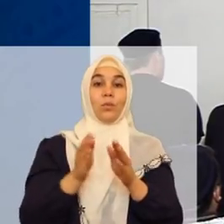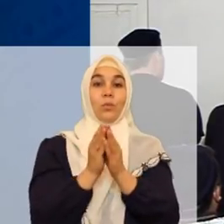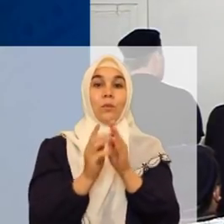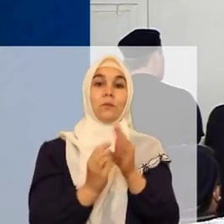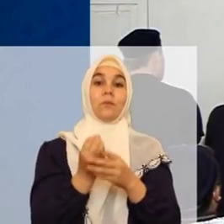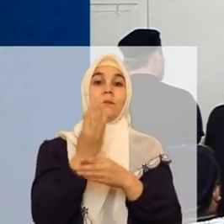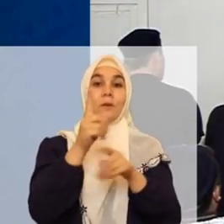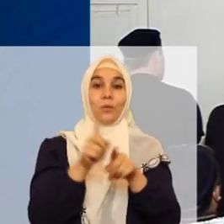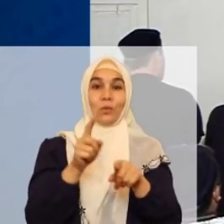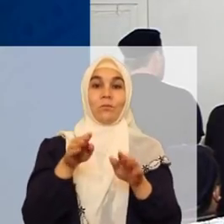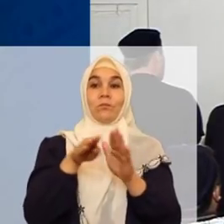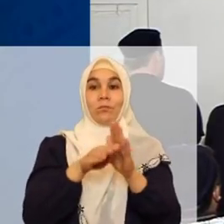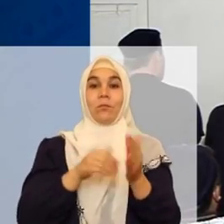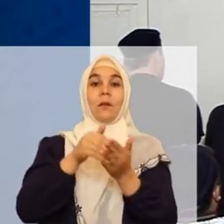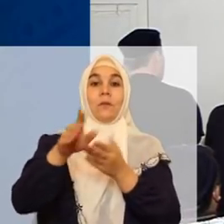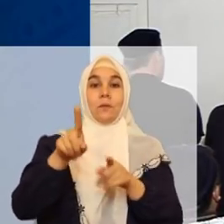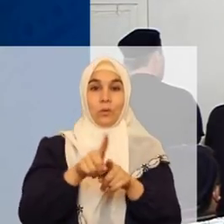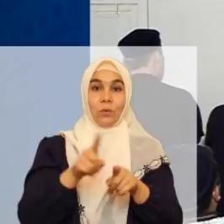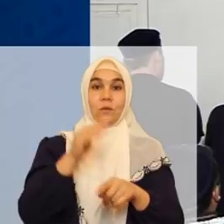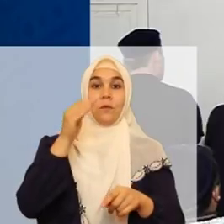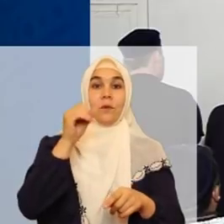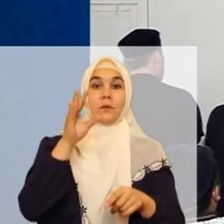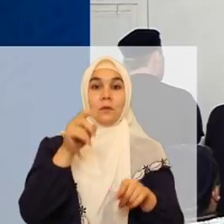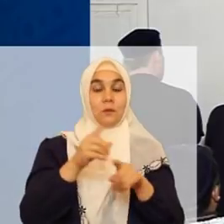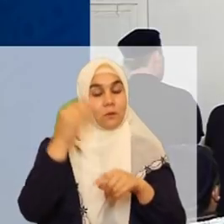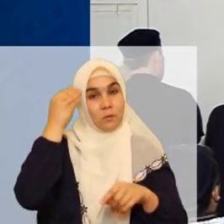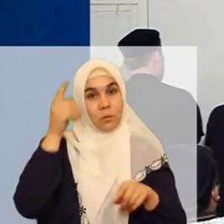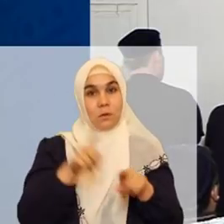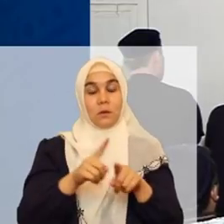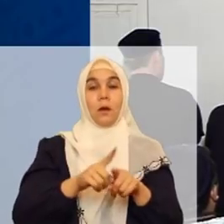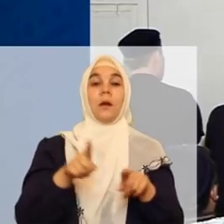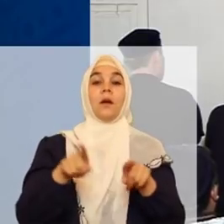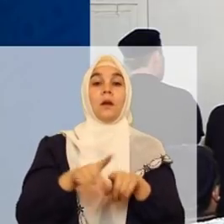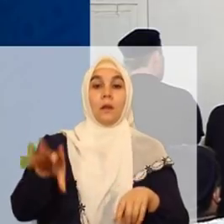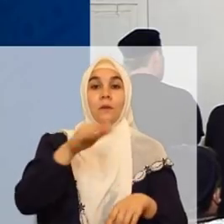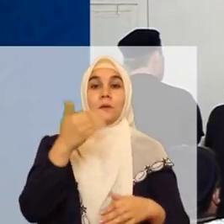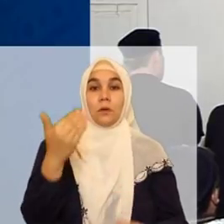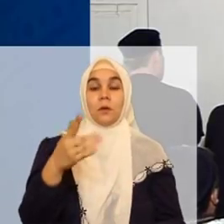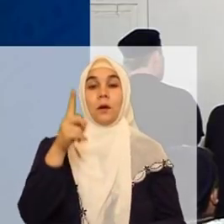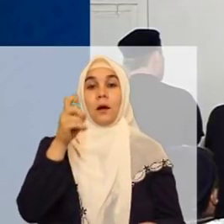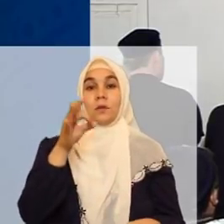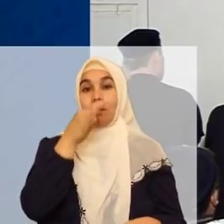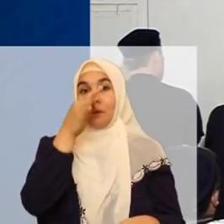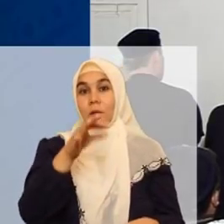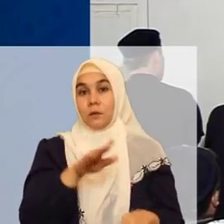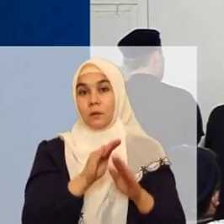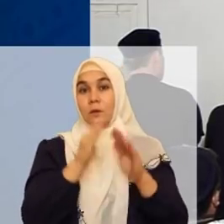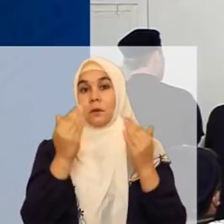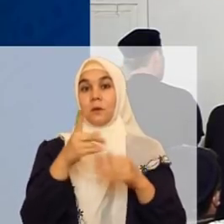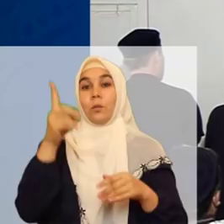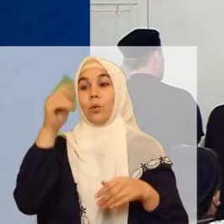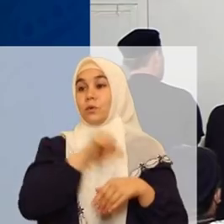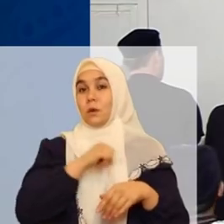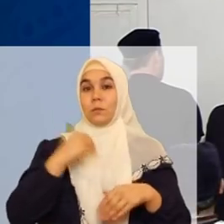chiqsa, qoidani buzsa fosiq bo'ladi. Demak, haj paytida